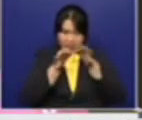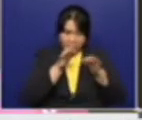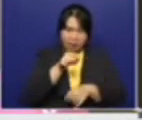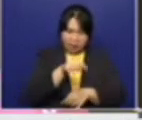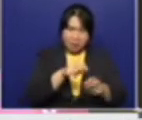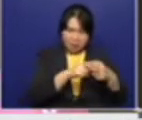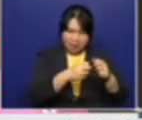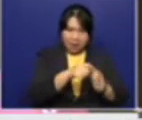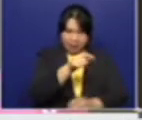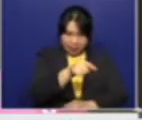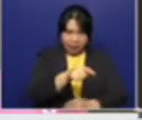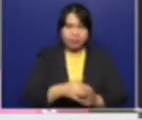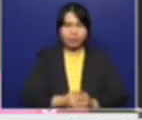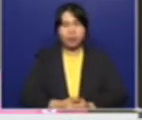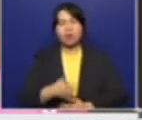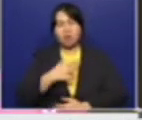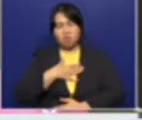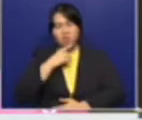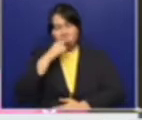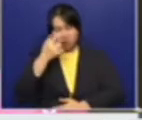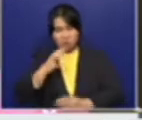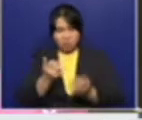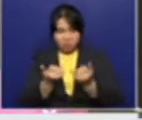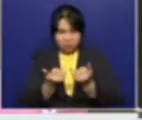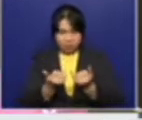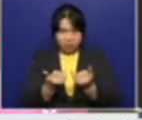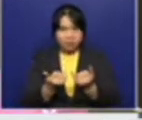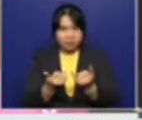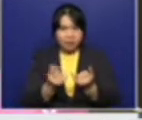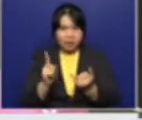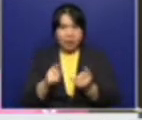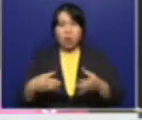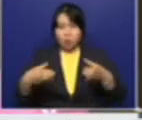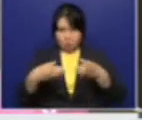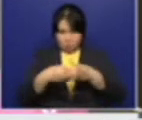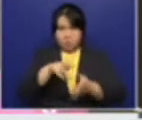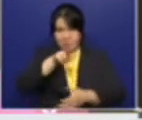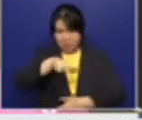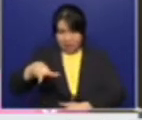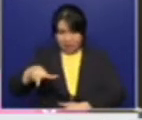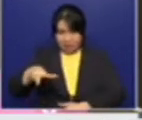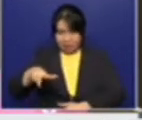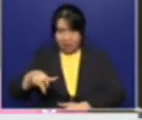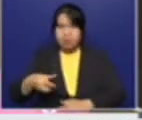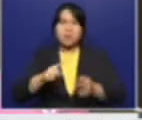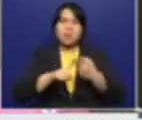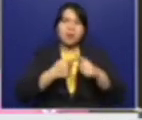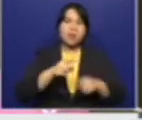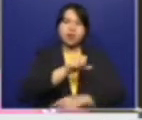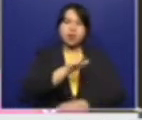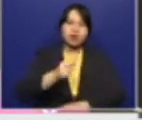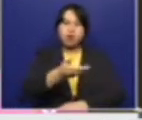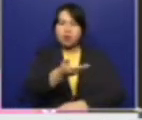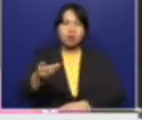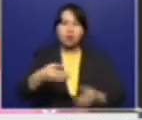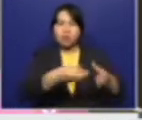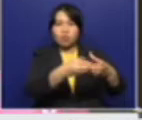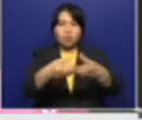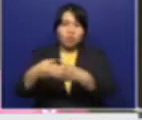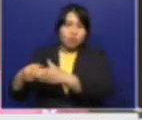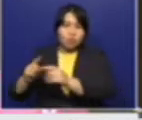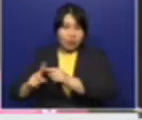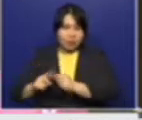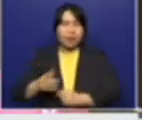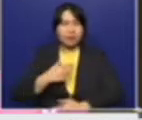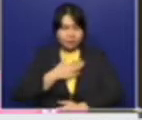าผมจึงบอกว่าวันนี้พรรคเพื่อไทยหรือเพื่อนผู้แทนทุกพรรคเราเ